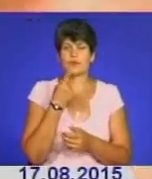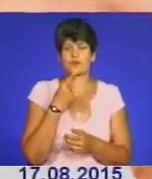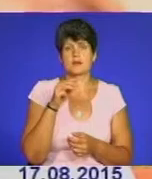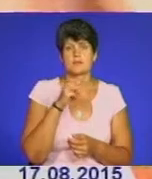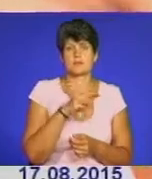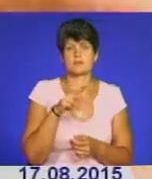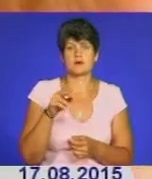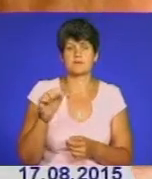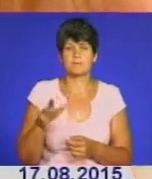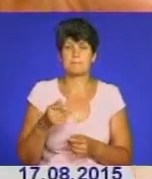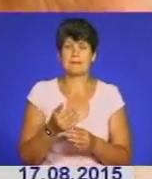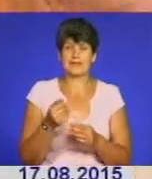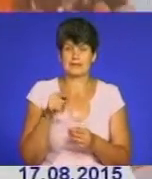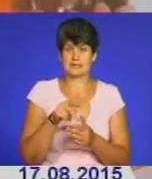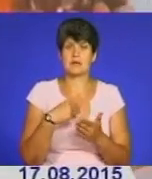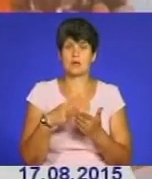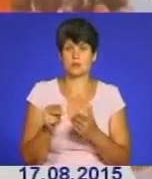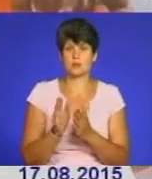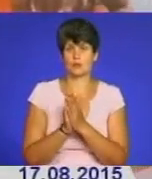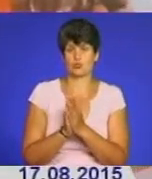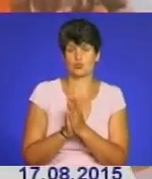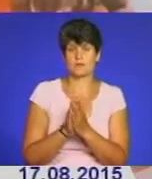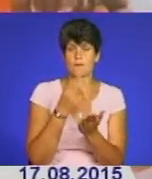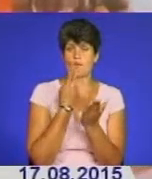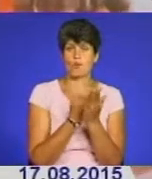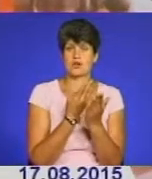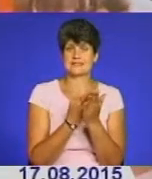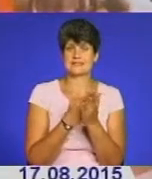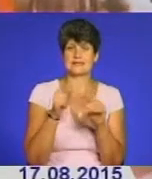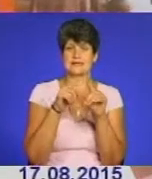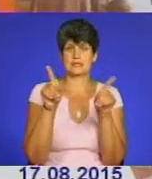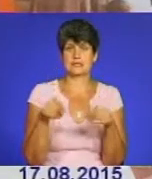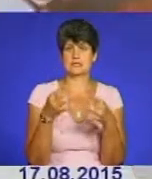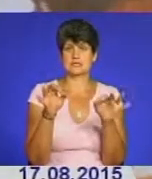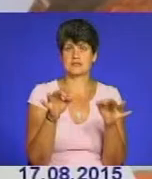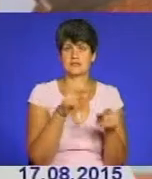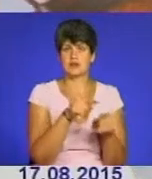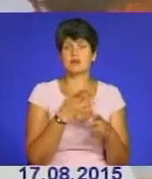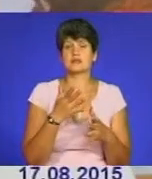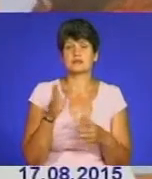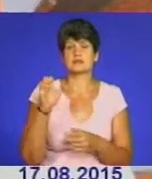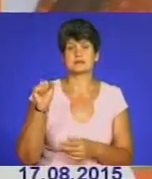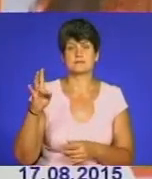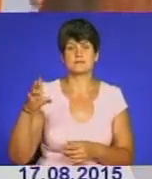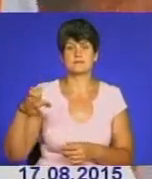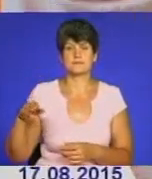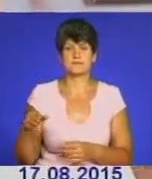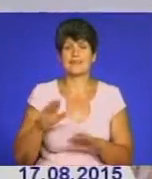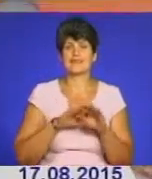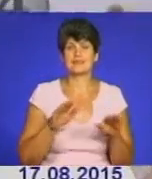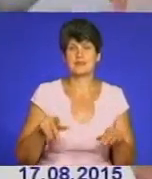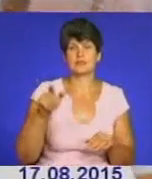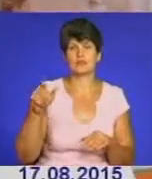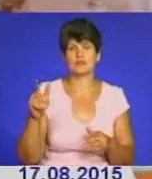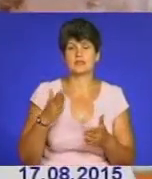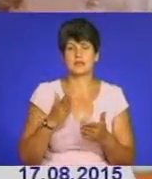Павєлєва. Тому перед тим, як купити, просіть продавця показати сертифікат або висновок Держсанепідемслужби. Проте дітям та людям, у